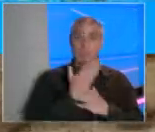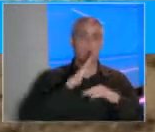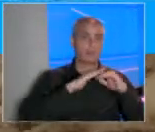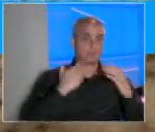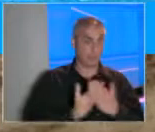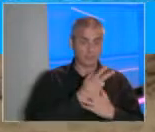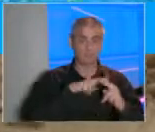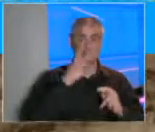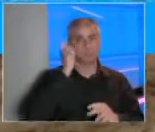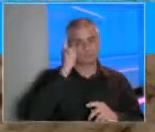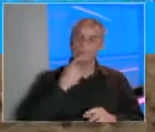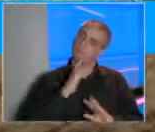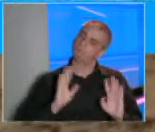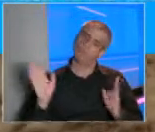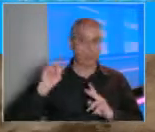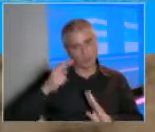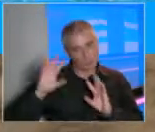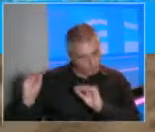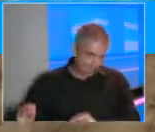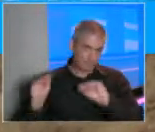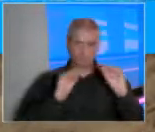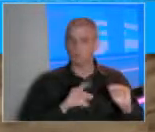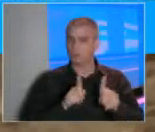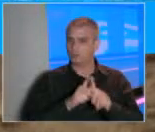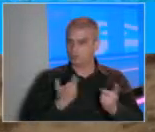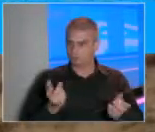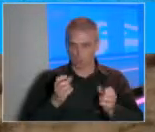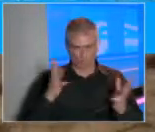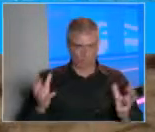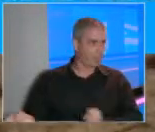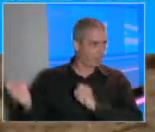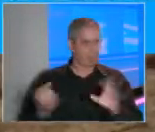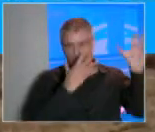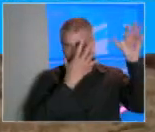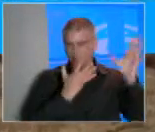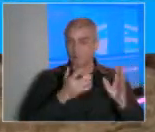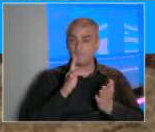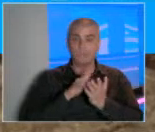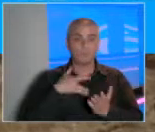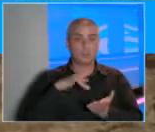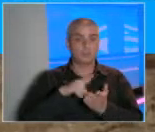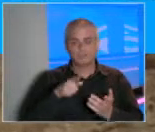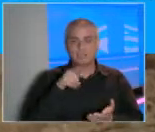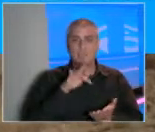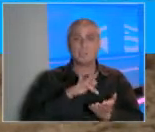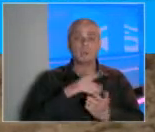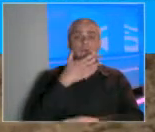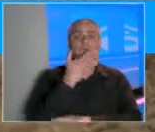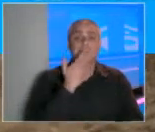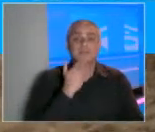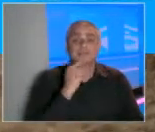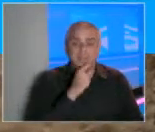ואחרי 20 שנה להגיד, טוב, בואו נפנה אתכם עוד פעם, כאילו אנחנו זה סק של תפוח אדמה. המקום שאנחנו יושבים פה, זה מקום שמדינת